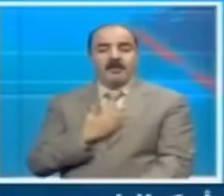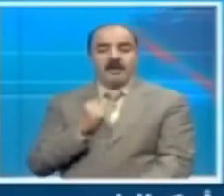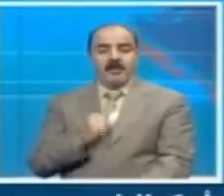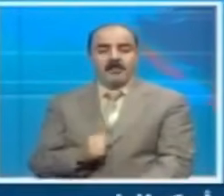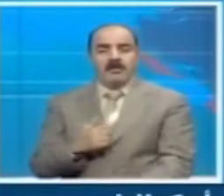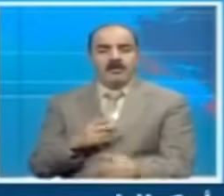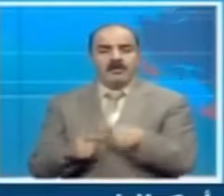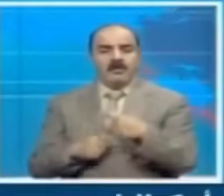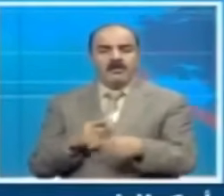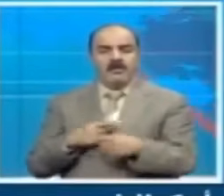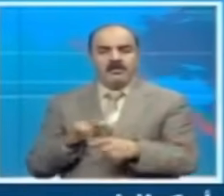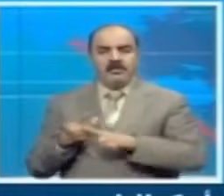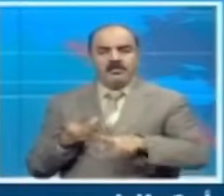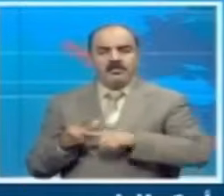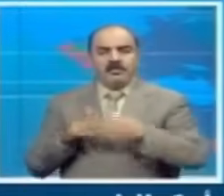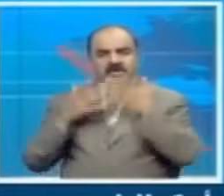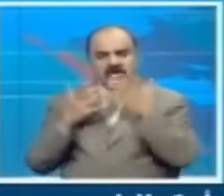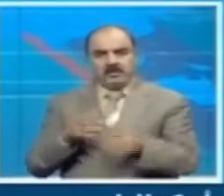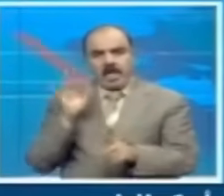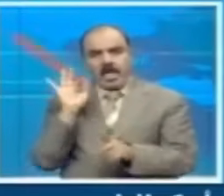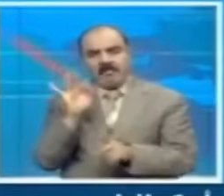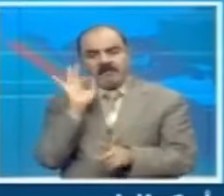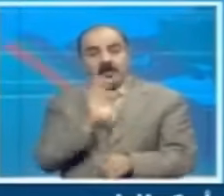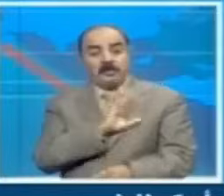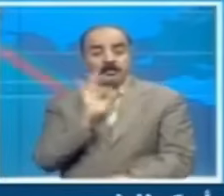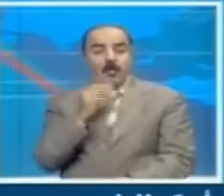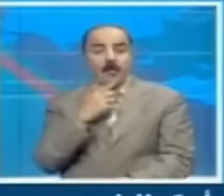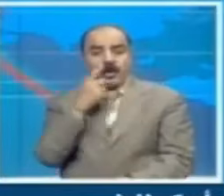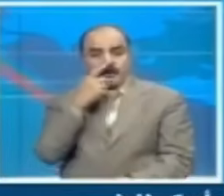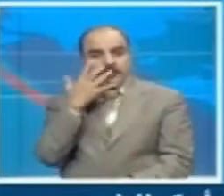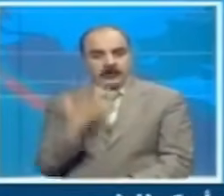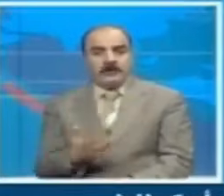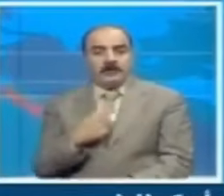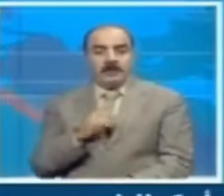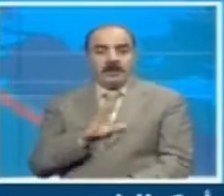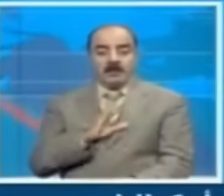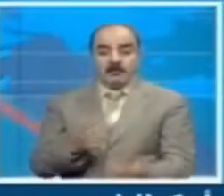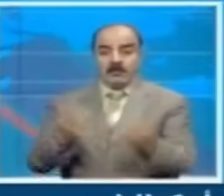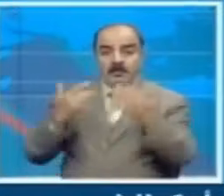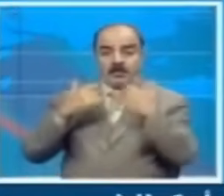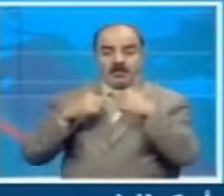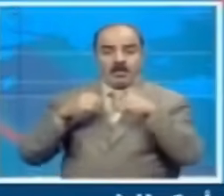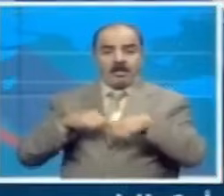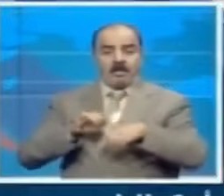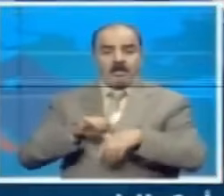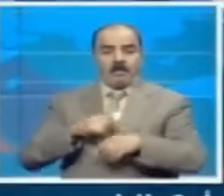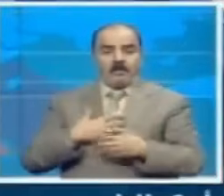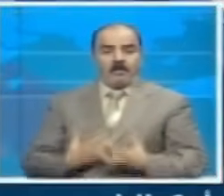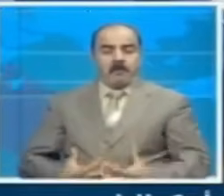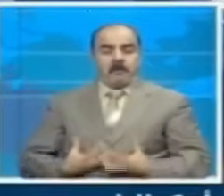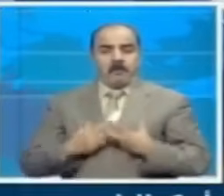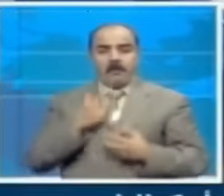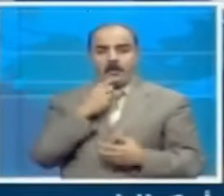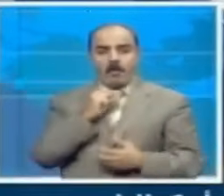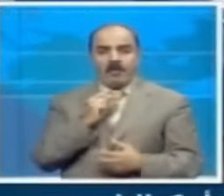روسيا ستكثف ضرباتها على أهداف عسكرية في أوكرانيا ردا على قصف الجيش الأوكراني على مدينة بلغراد